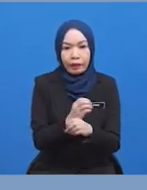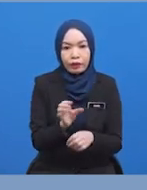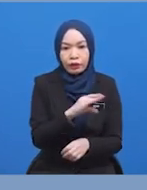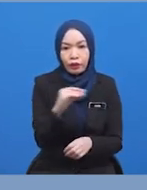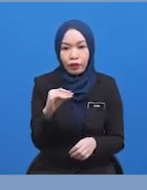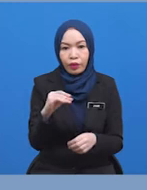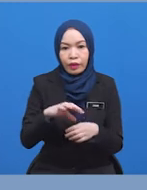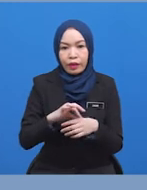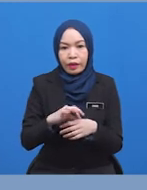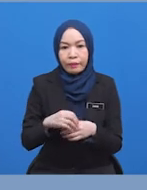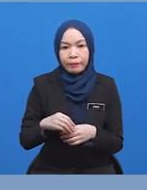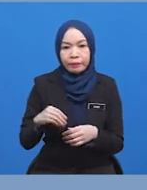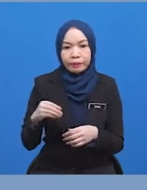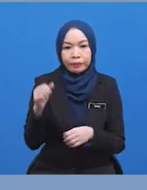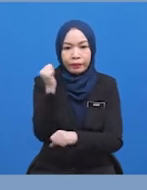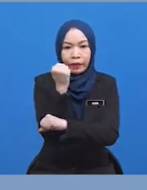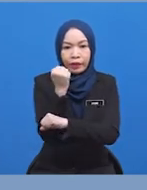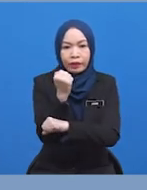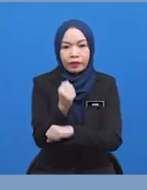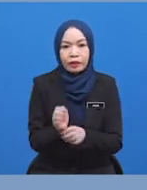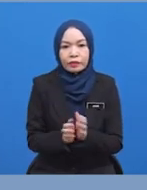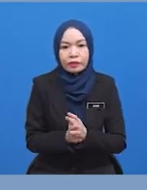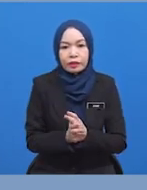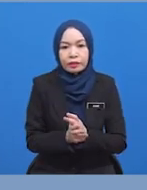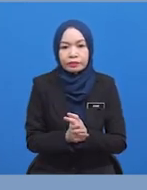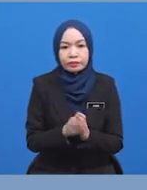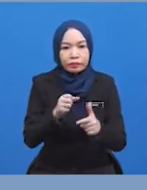suhu dan tekanan yang tinggi pada batuan?